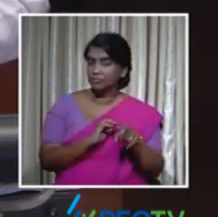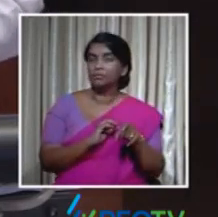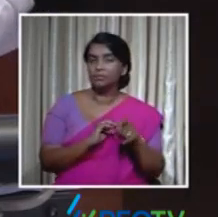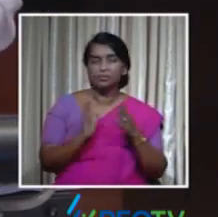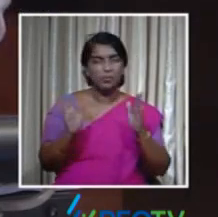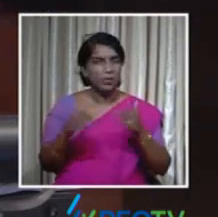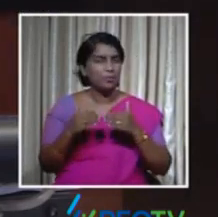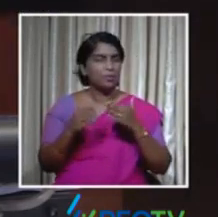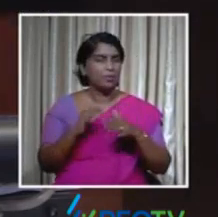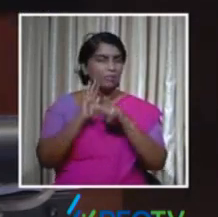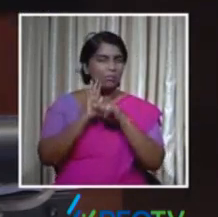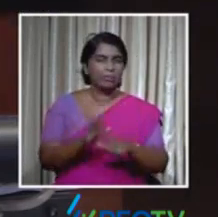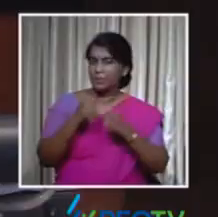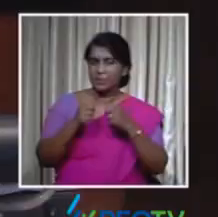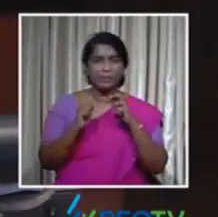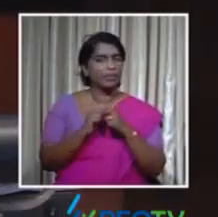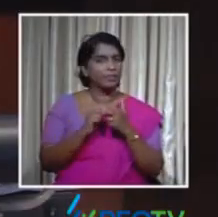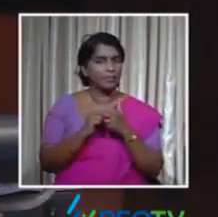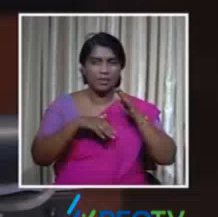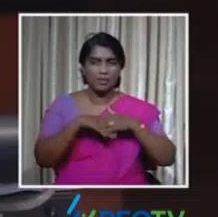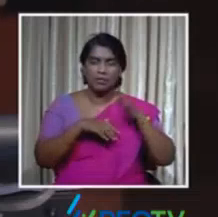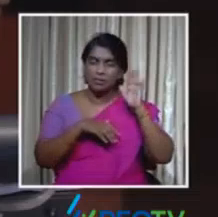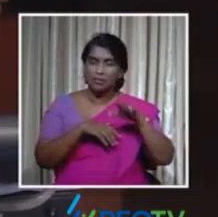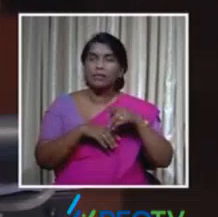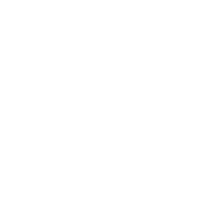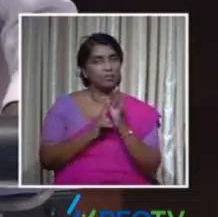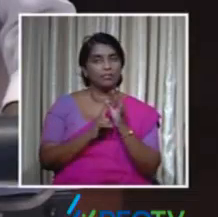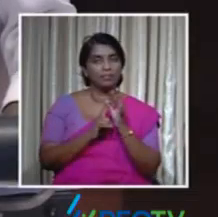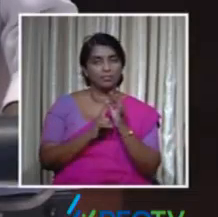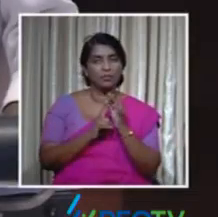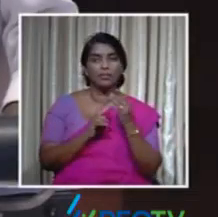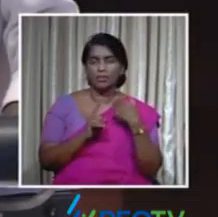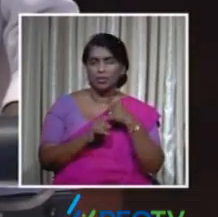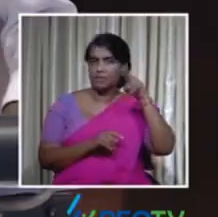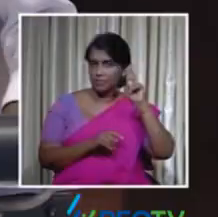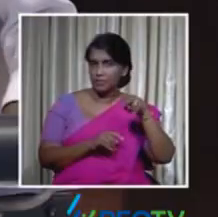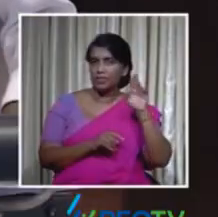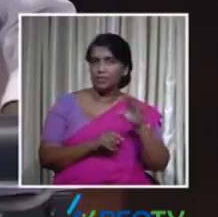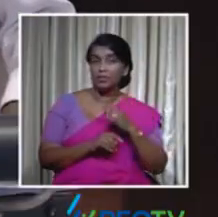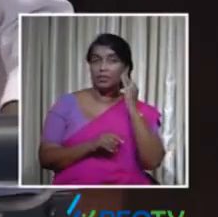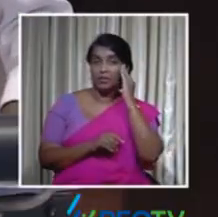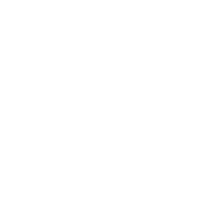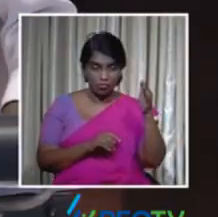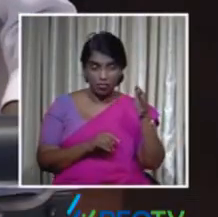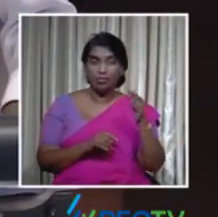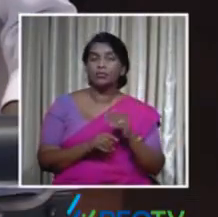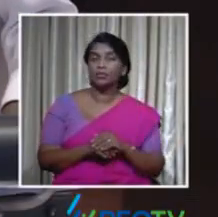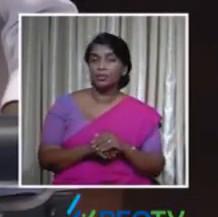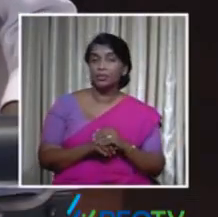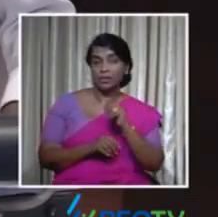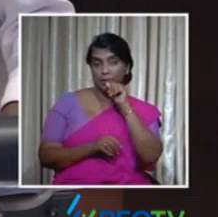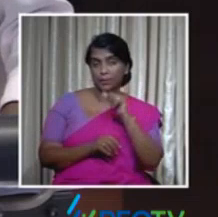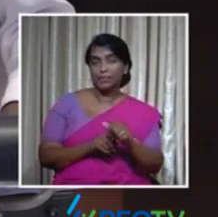එන්න එන්නම හිංසනයට ප්‍රචණ්ඩත්වයට ලක්වන තත්ත්වයක් නිර්මාණය වෙලා තිබෙනවා අපි තරයේ විශ්වාස කරනවා කාන්තාව පිළිබඳව